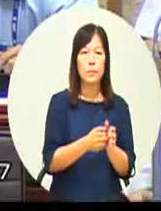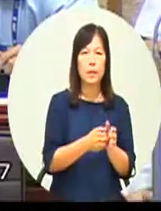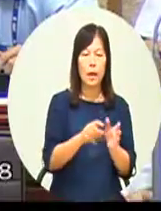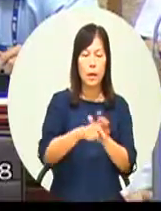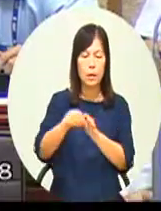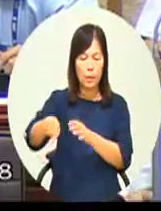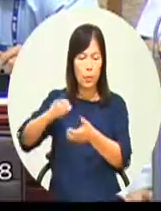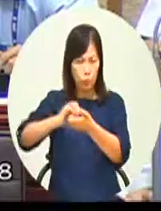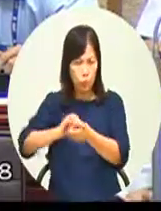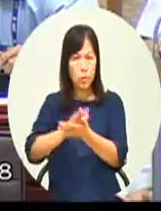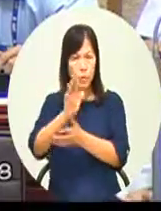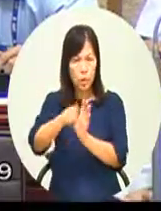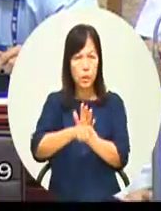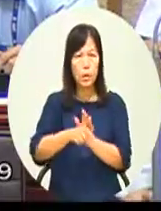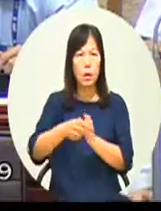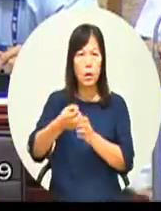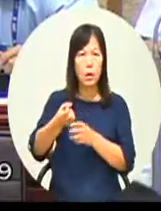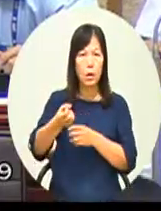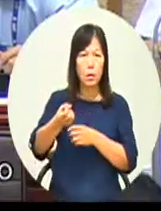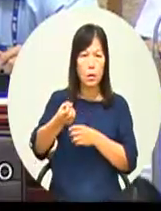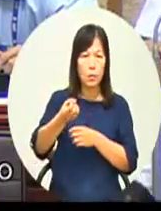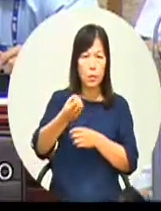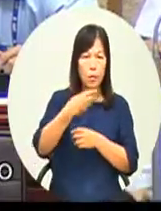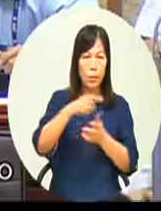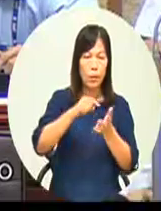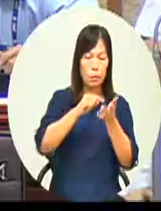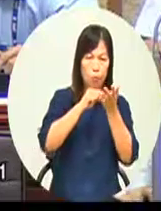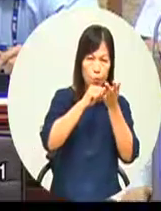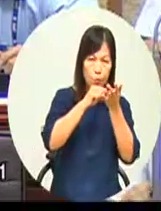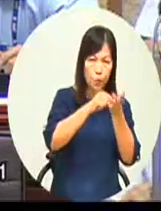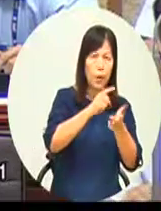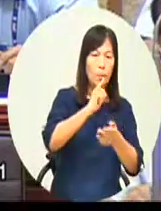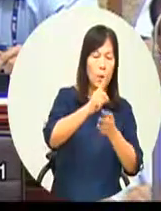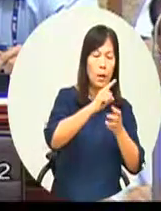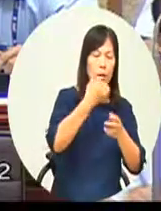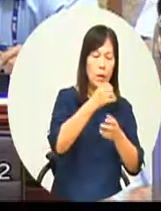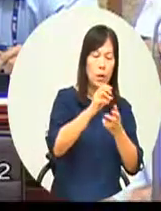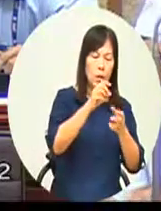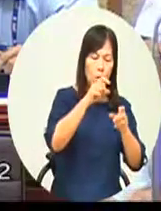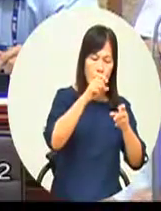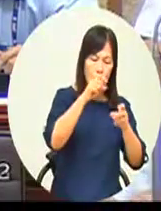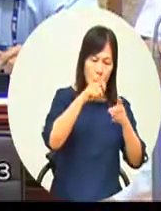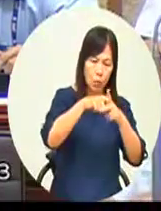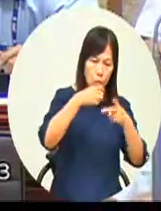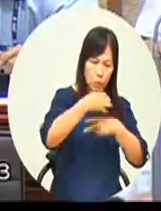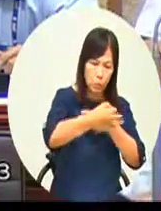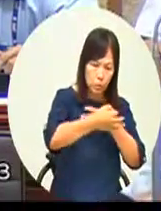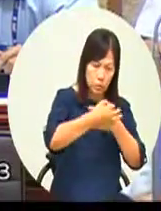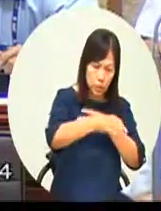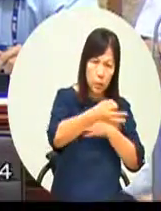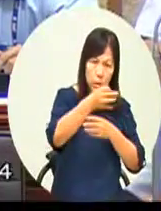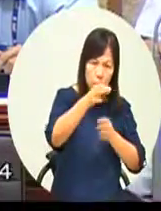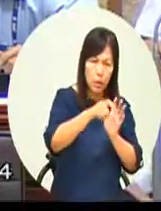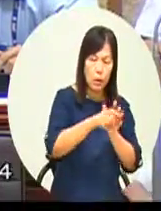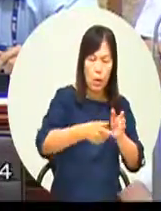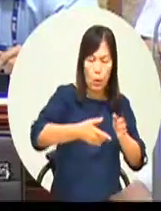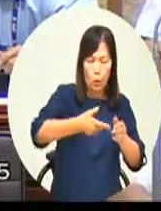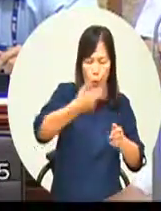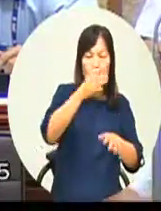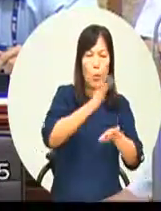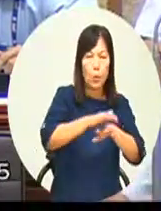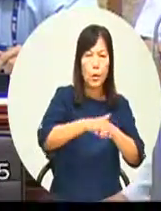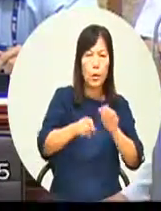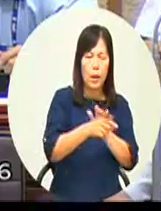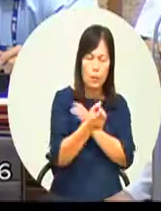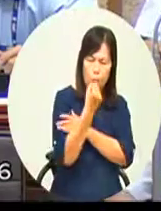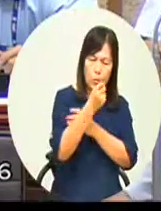政院核定完之后， 可以更 快衔接，那我们就可以报整个就报工程会。那这样在发包过程会比较快。那我们所有努力目标部